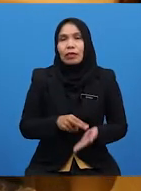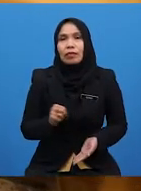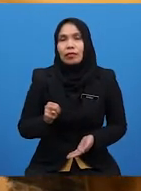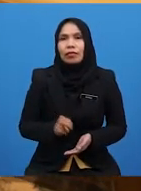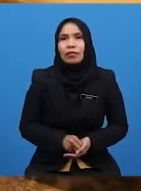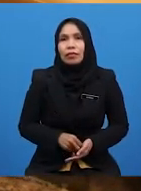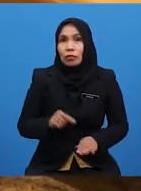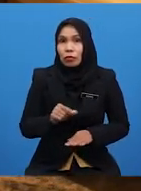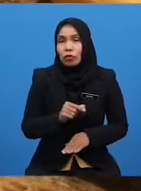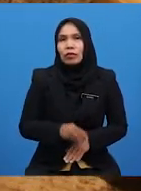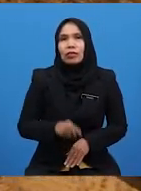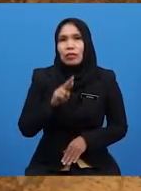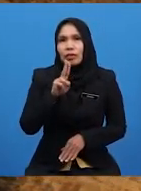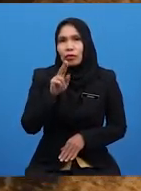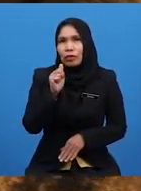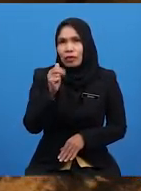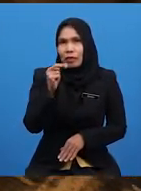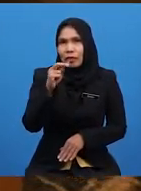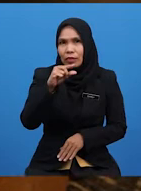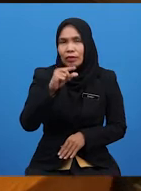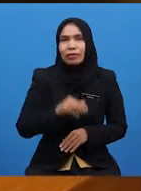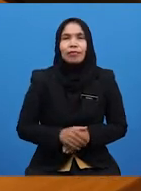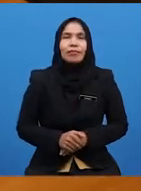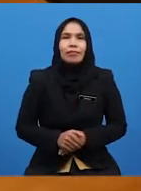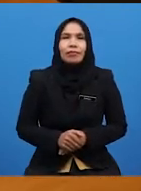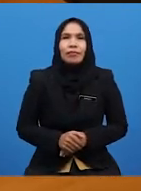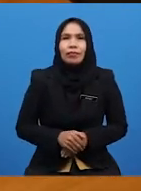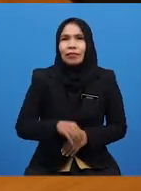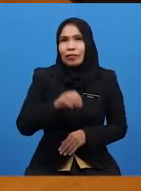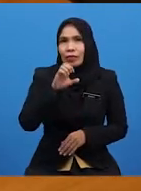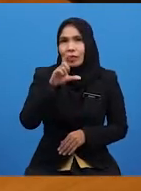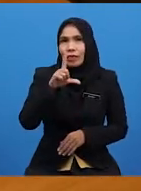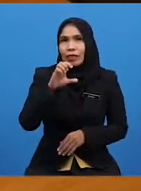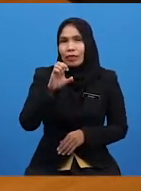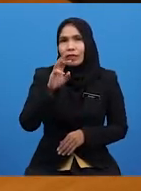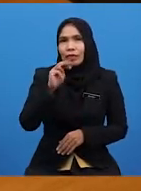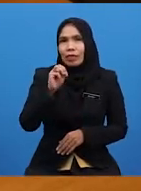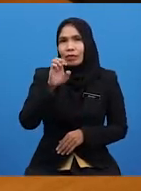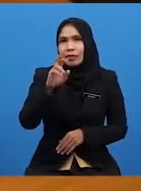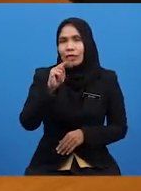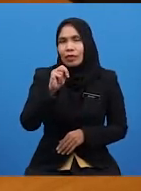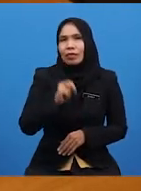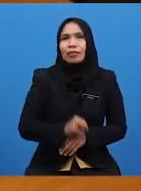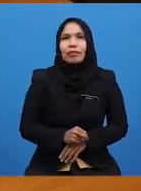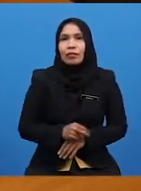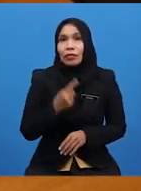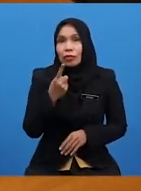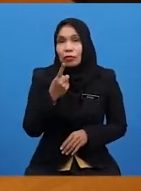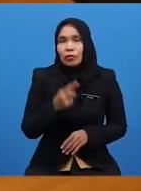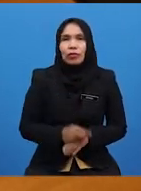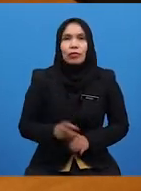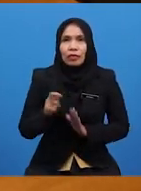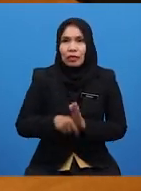dalam konteks rumah Moden kontemporari ini elemen tersebut terdiri daripada struktur